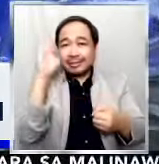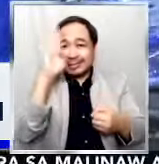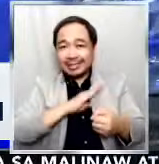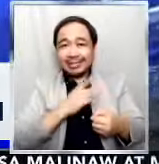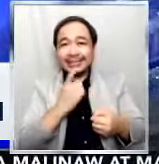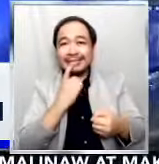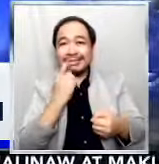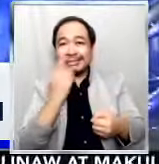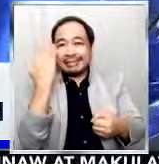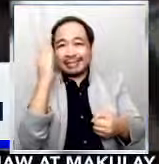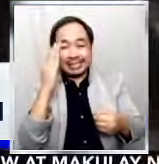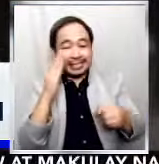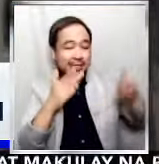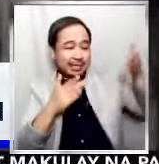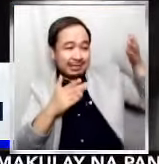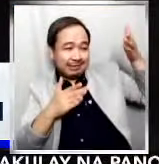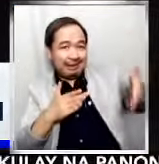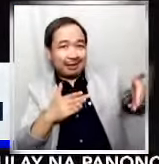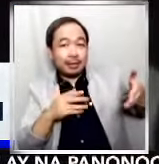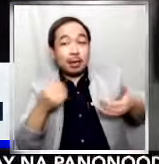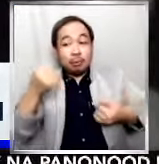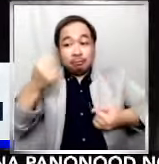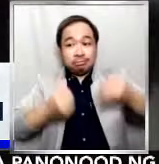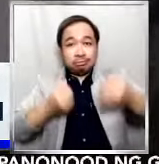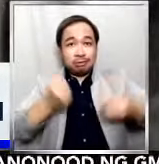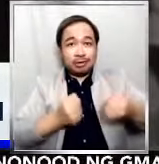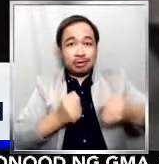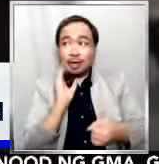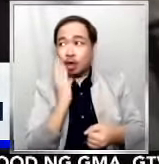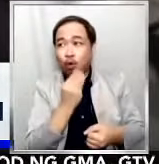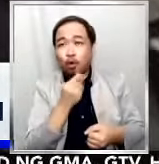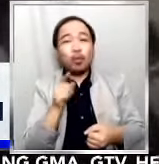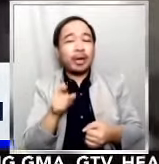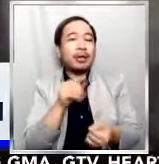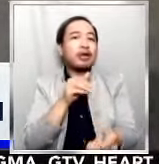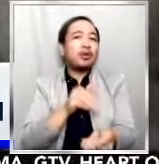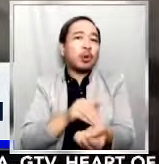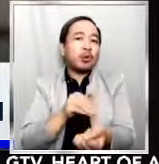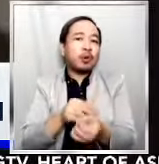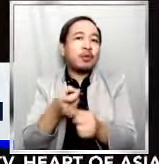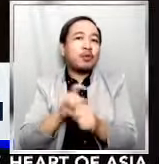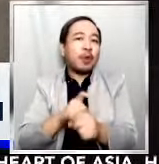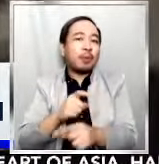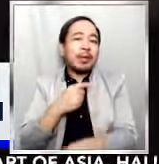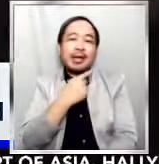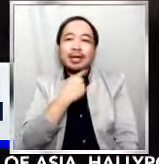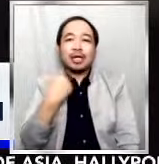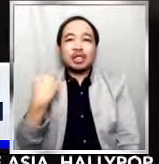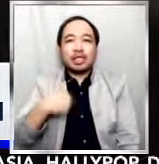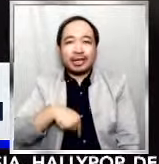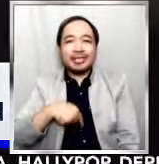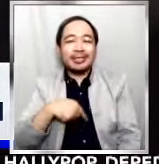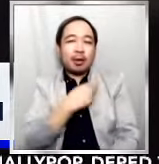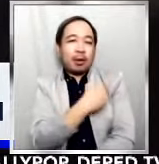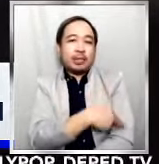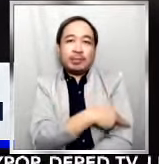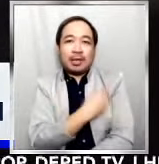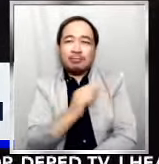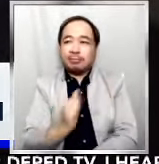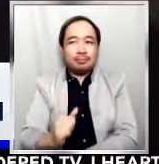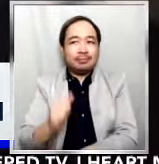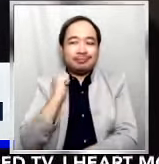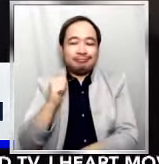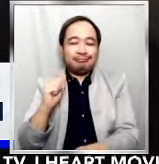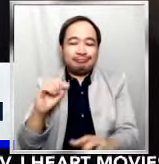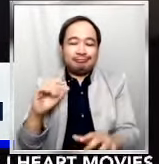driver. Ang nagmamaneho, isang doktora sa Chinese General Hospital. Tumanggi siyang humarap sa kamera, pero kwento niya, katatapos lang